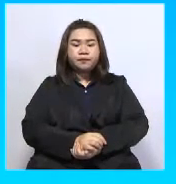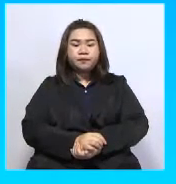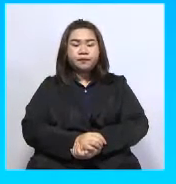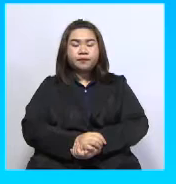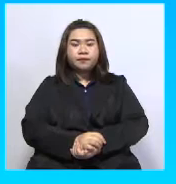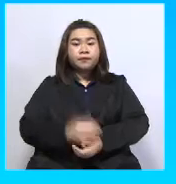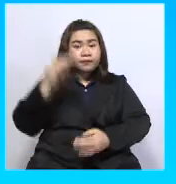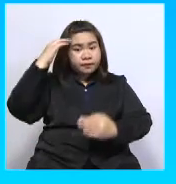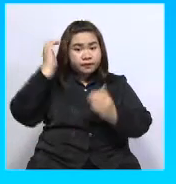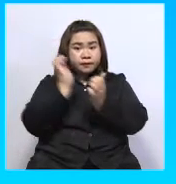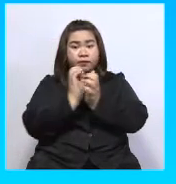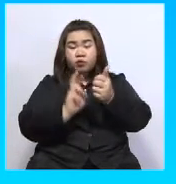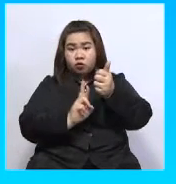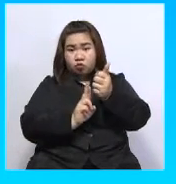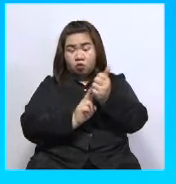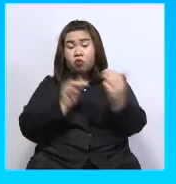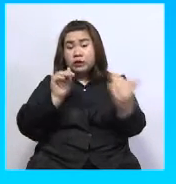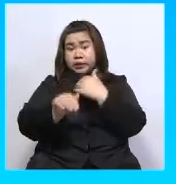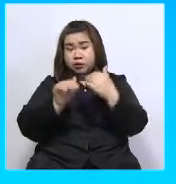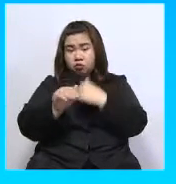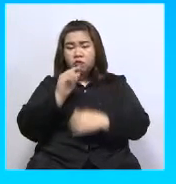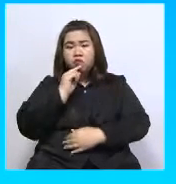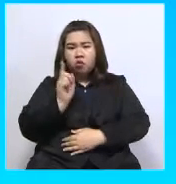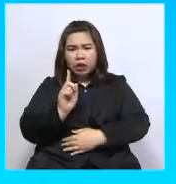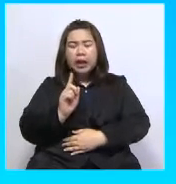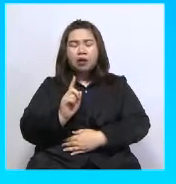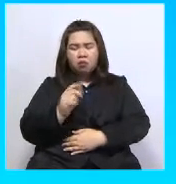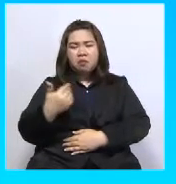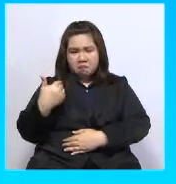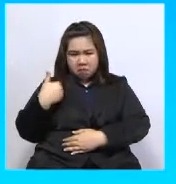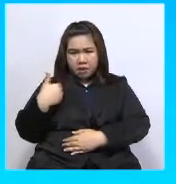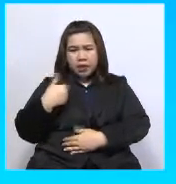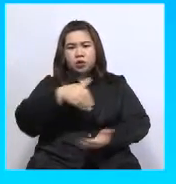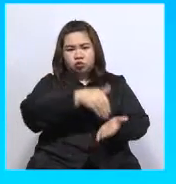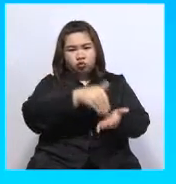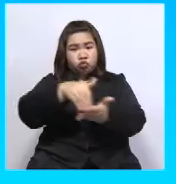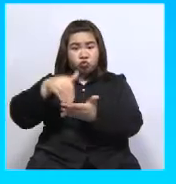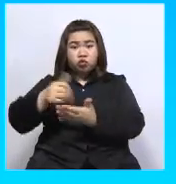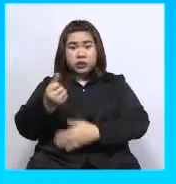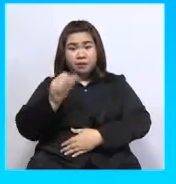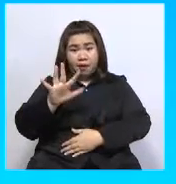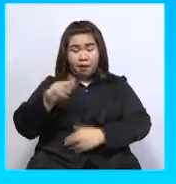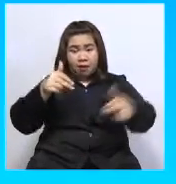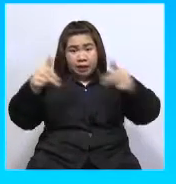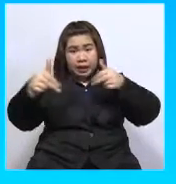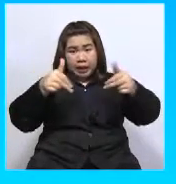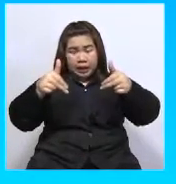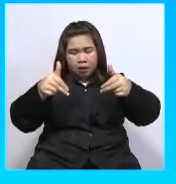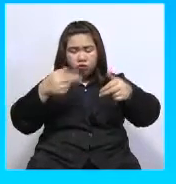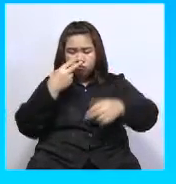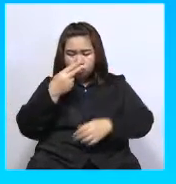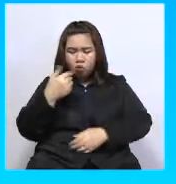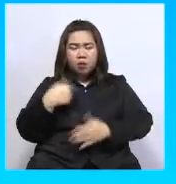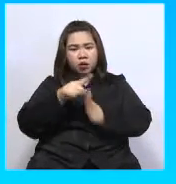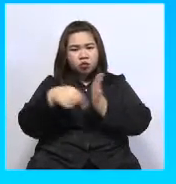อกกิตติอริยานนท์รองผู้บังคับการตำรวจจราจรก็บอกนะคะว่าจากการตรวจสอบจาก15จุดที่มีการติดตั้งกล้องเลนส์เชนจ์เมื่อวานนี้ต